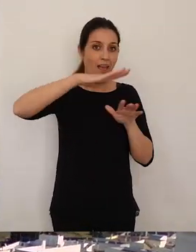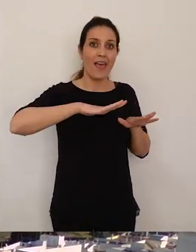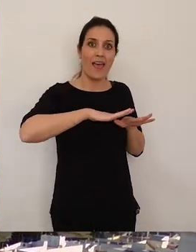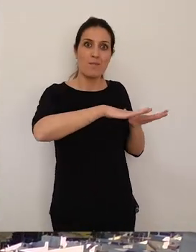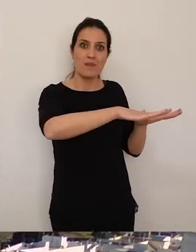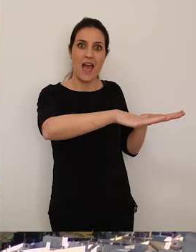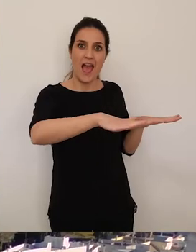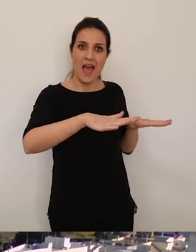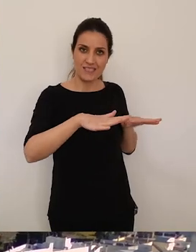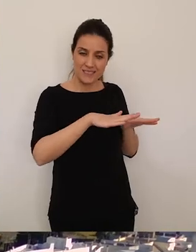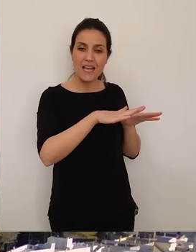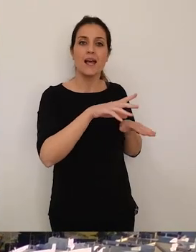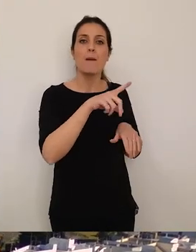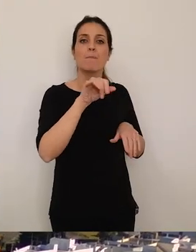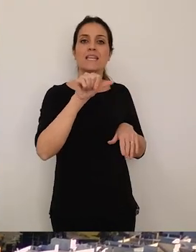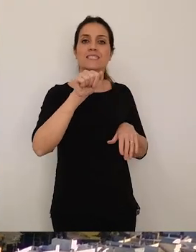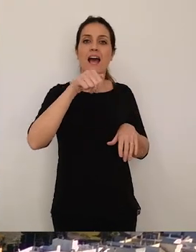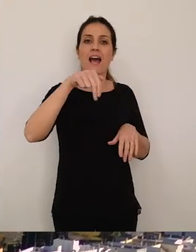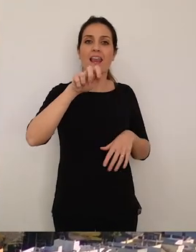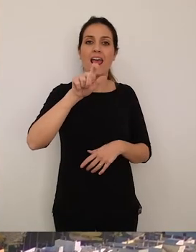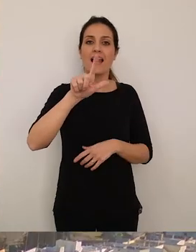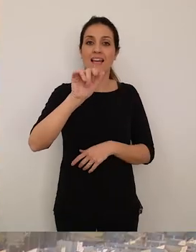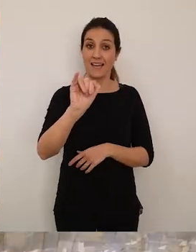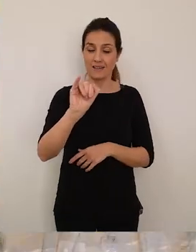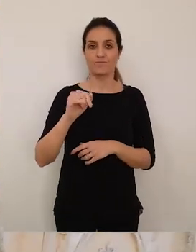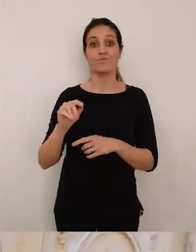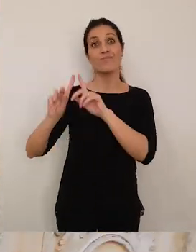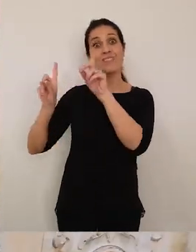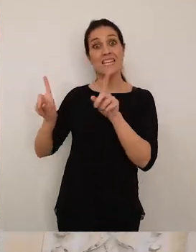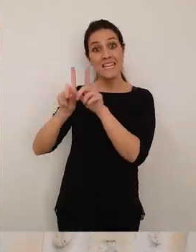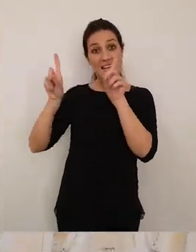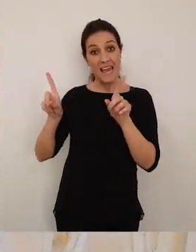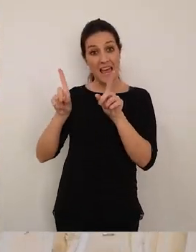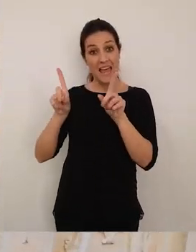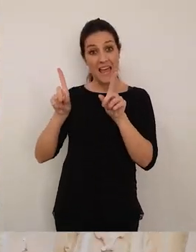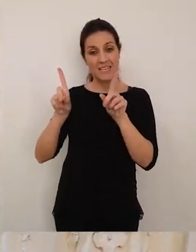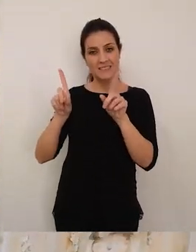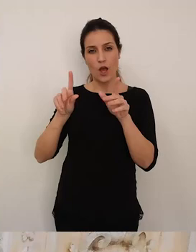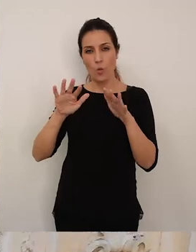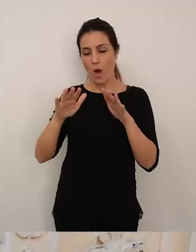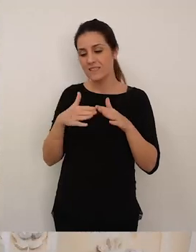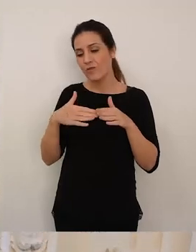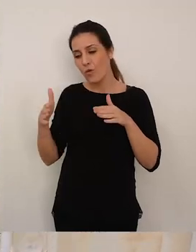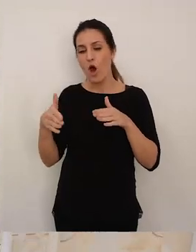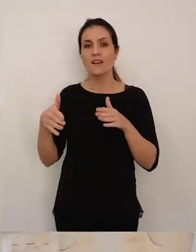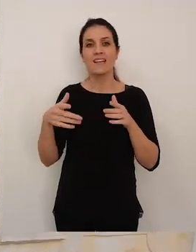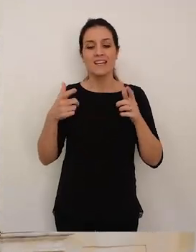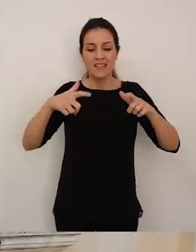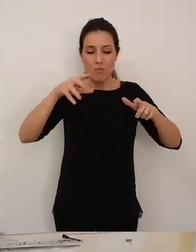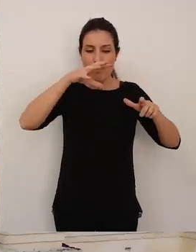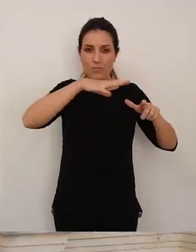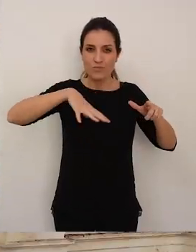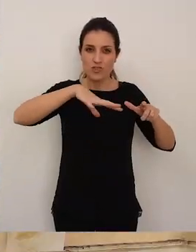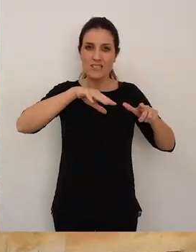salotto a cielo aperto di Piazza Pisanelli. L'edificio si erge appena fuori dal borgo antico, fronteggiando la chiesa matrice